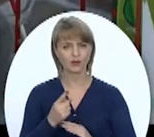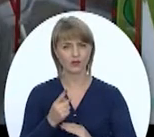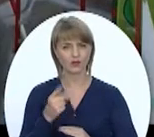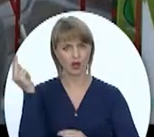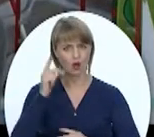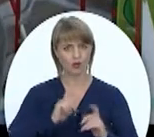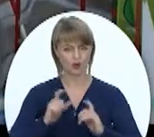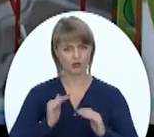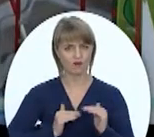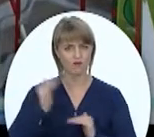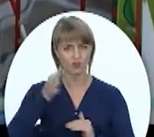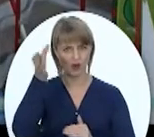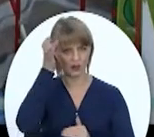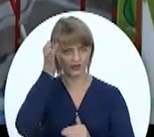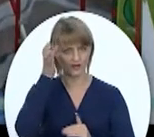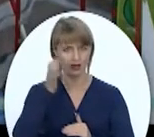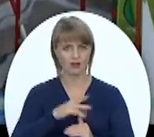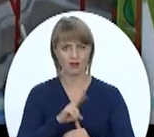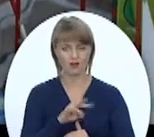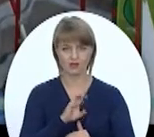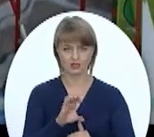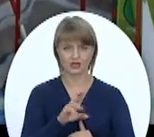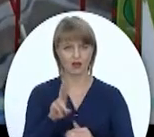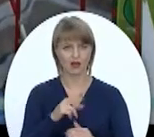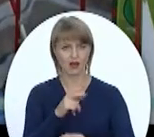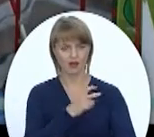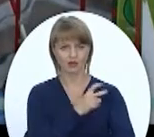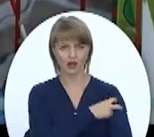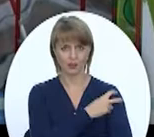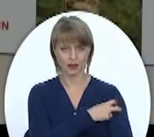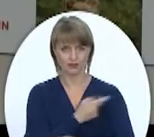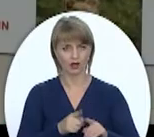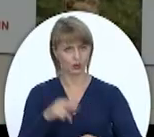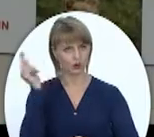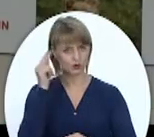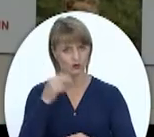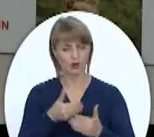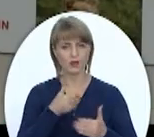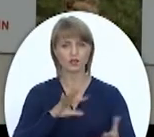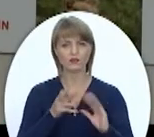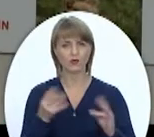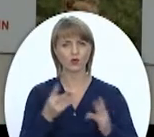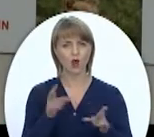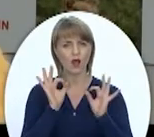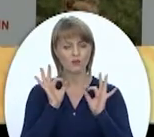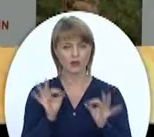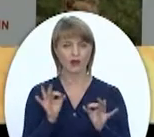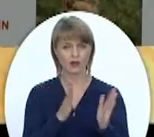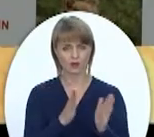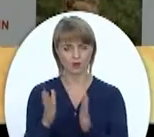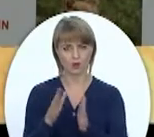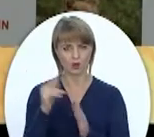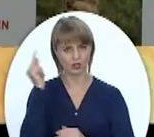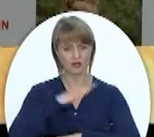курс высшего образования канистерапевт, на котором мы сейчас учимся. Прежде всего, нужно правильно построить